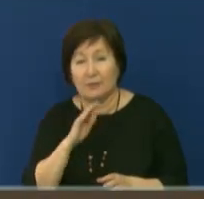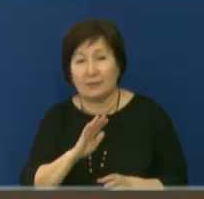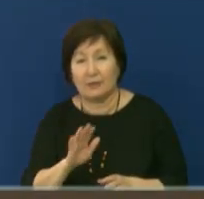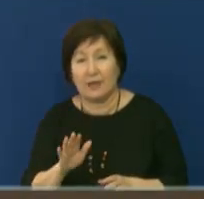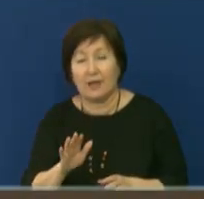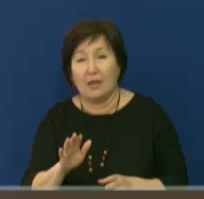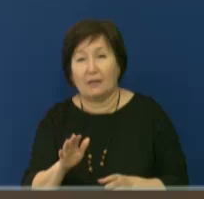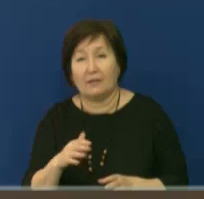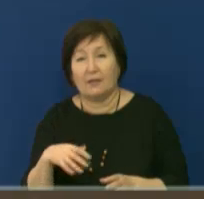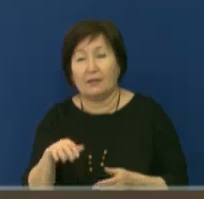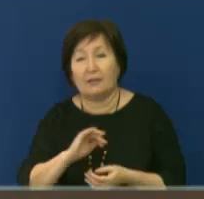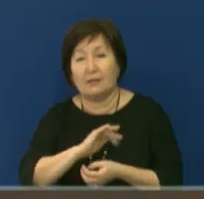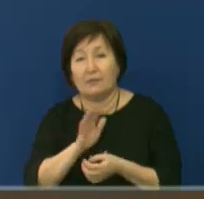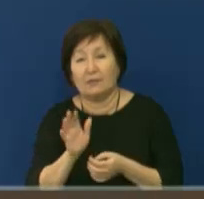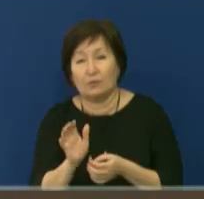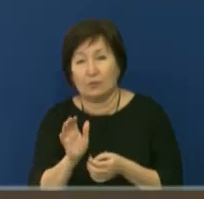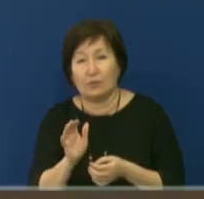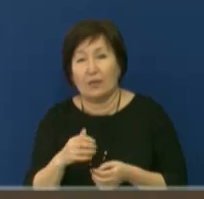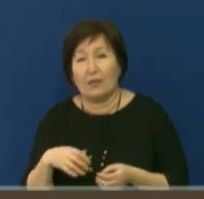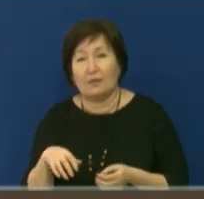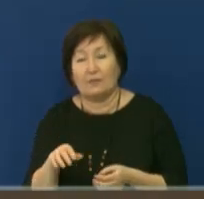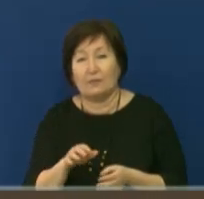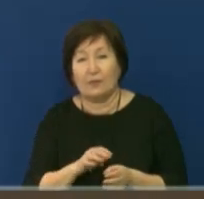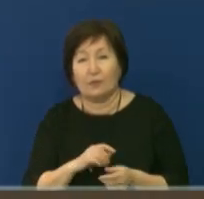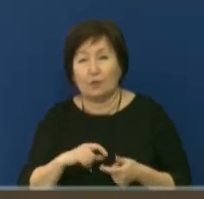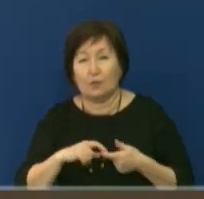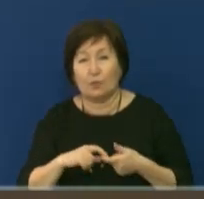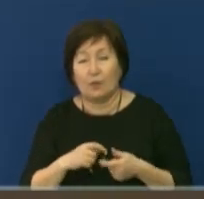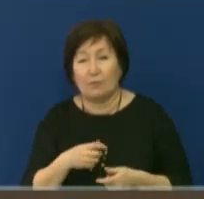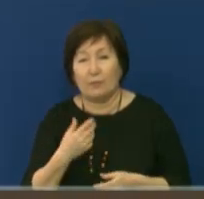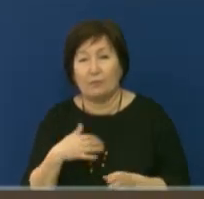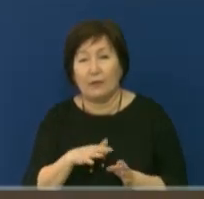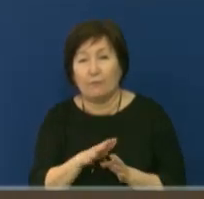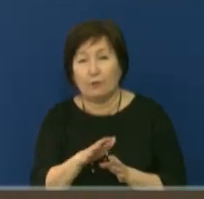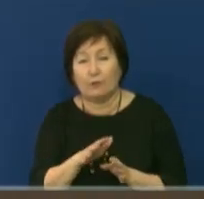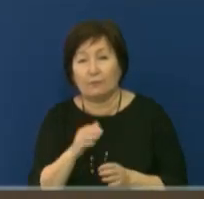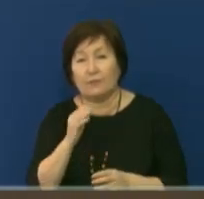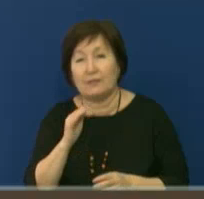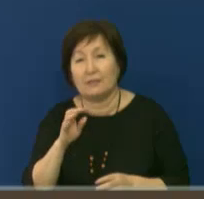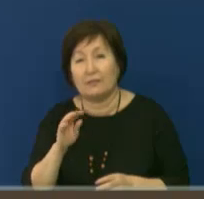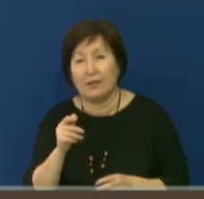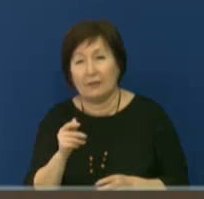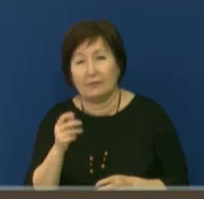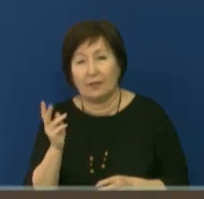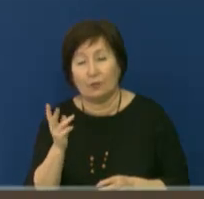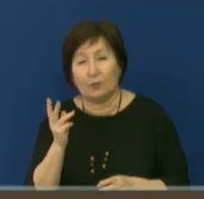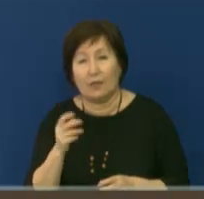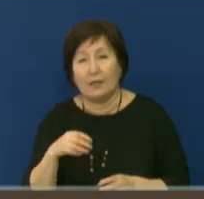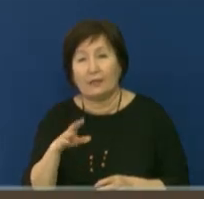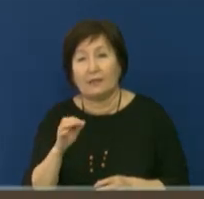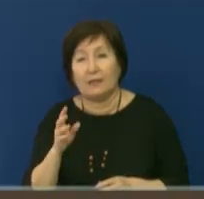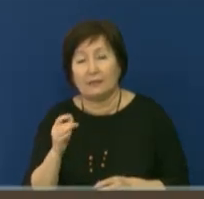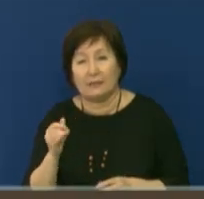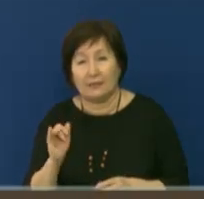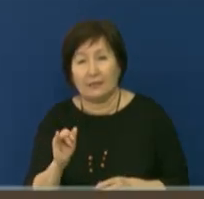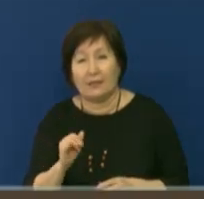барлық мәселелерге қарамастан шараны өткізіп жатырмыз. Бұған өте қуаныштымыз. Тұңғыш президентке де, қазіргі президентке де